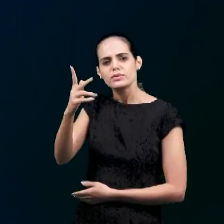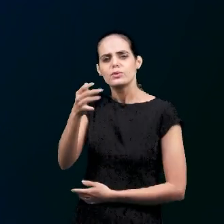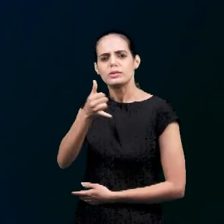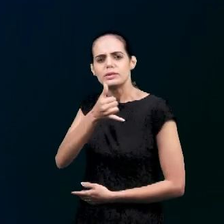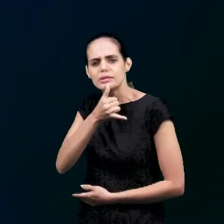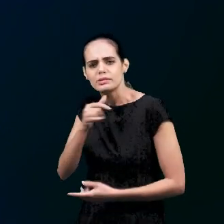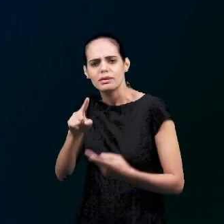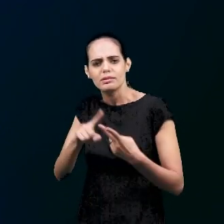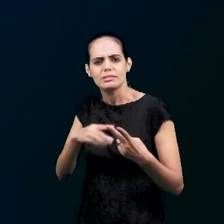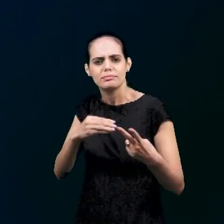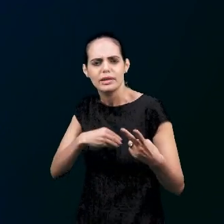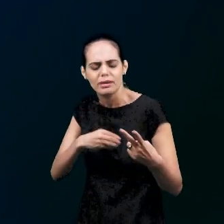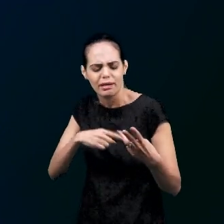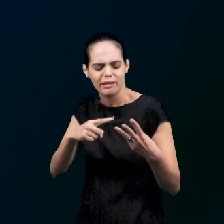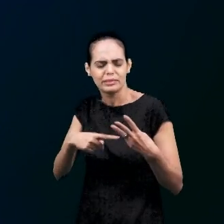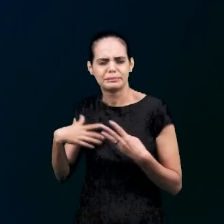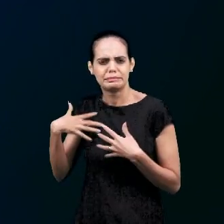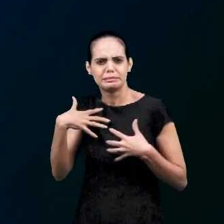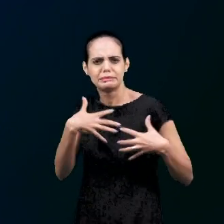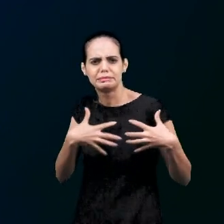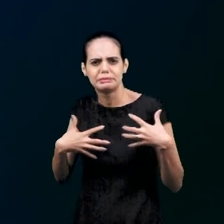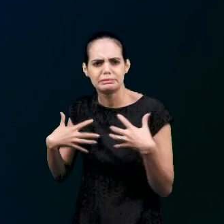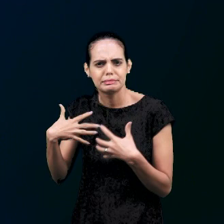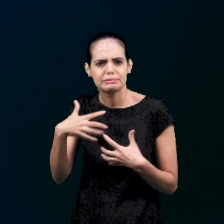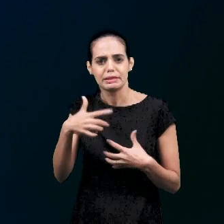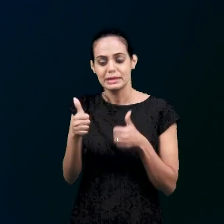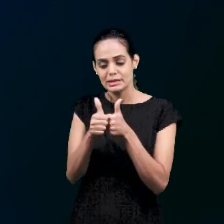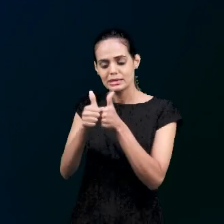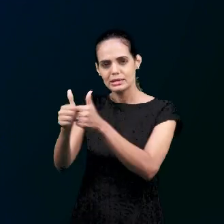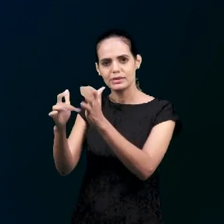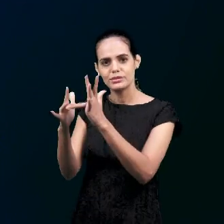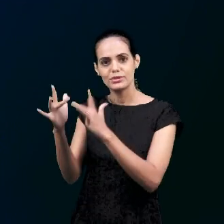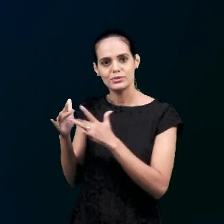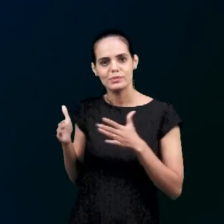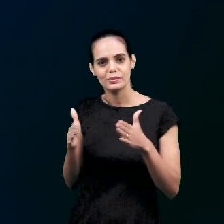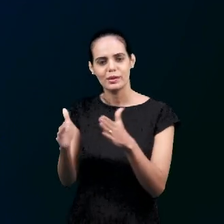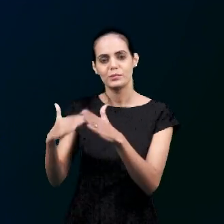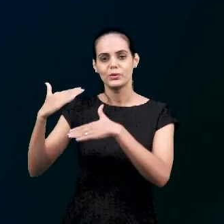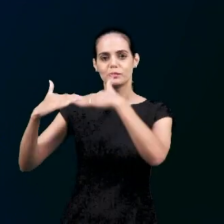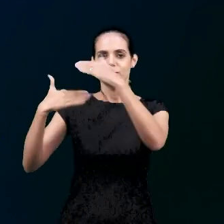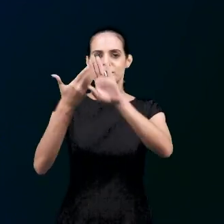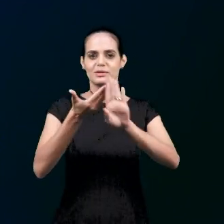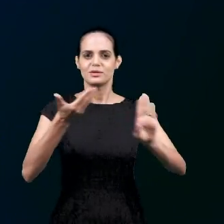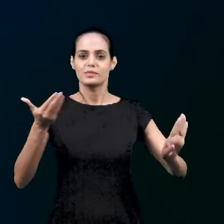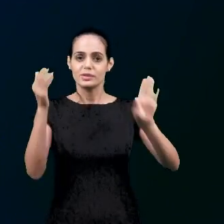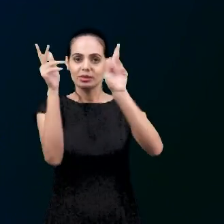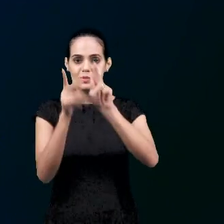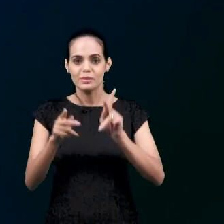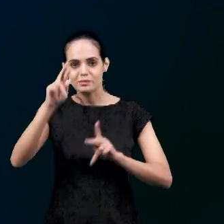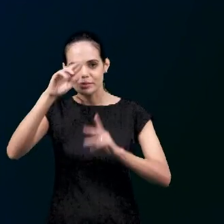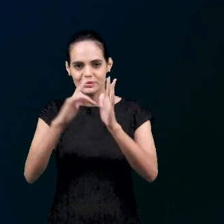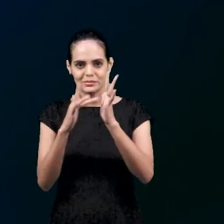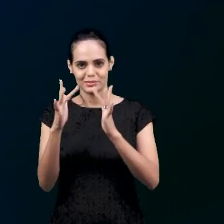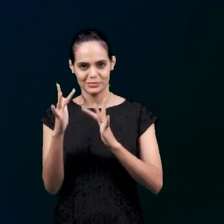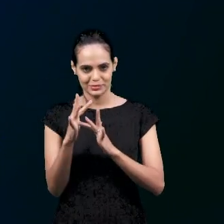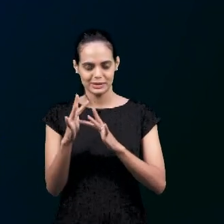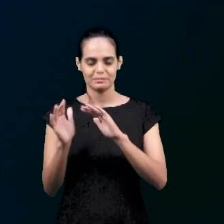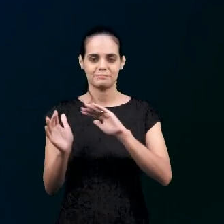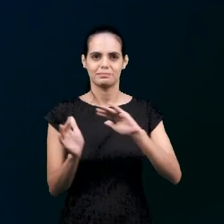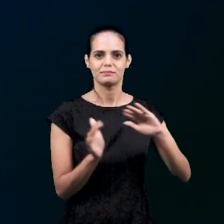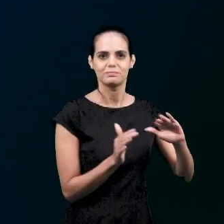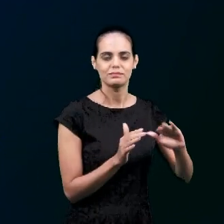Aujourd'hui, Jésus veut que vous vienne confesser votre tristesse, votre péché, votre angoisse et suivez dans le chemin